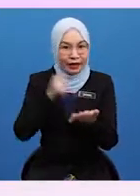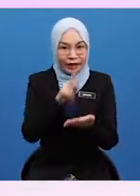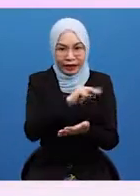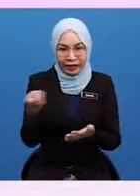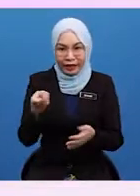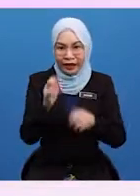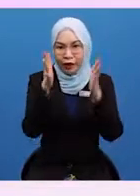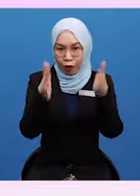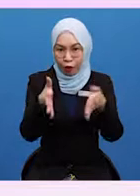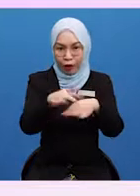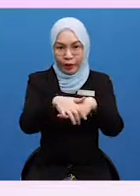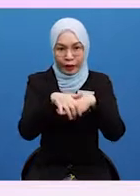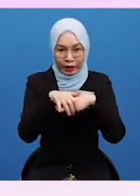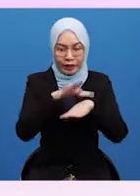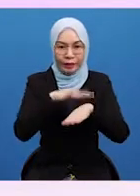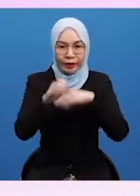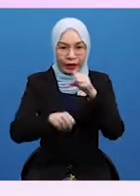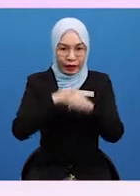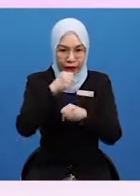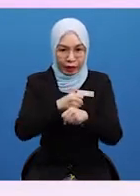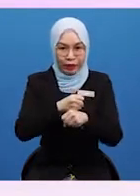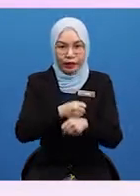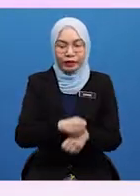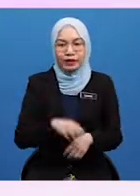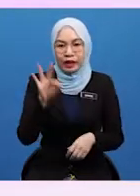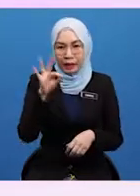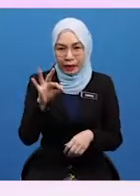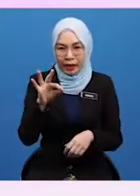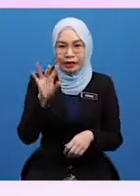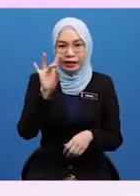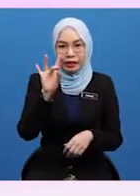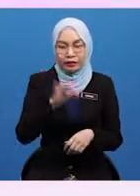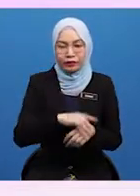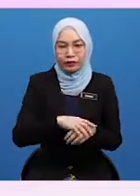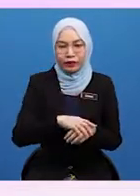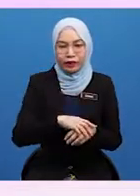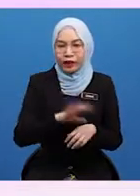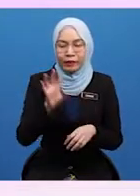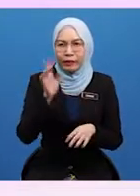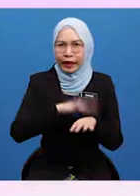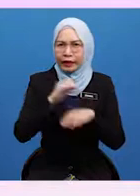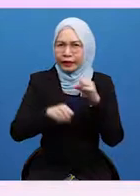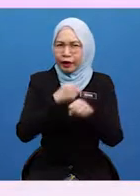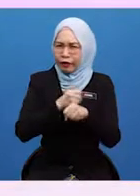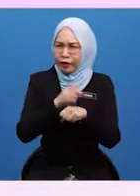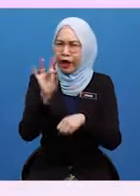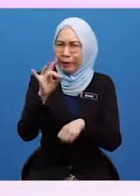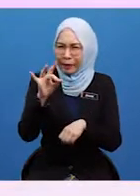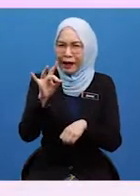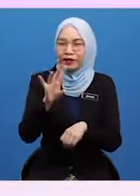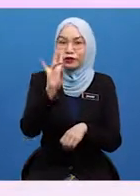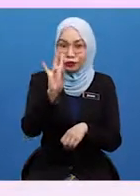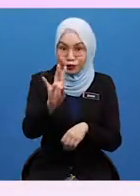tahun 1876 ibukota belum lahir lagi pada tahun ini Jadi graffin yg digunakan